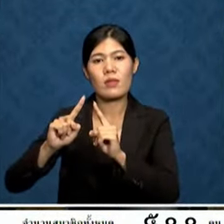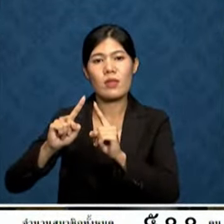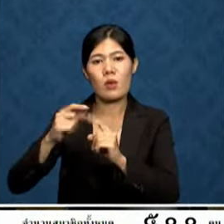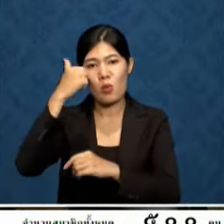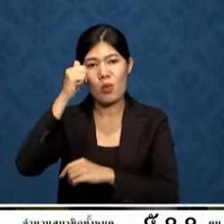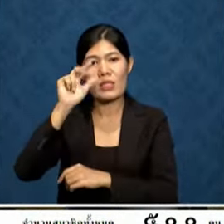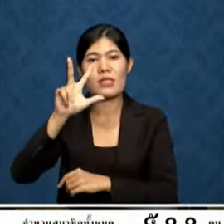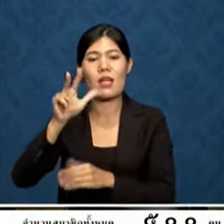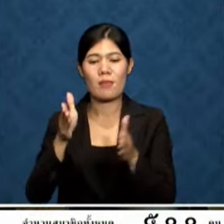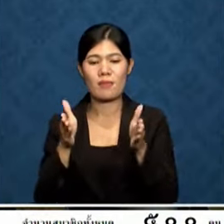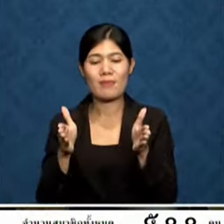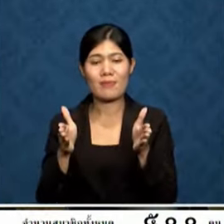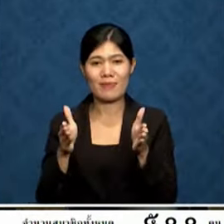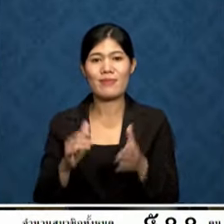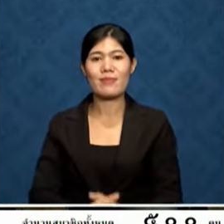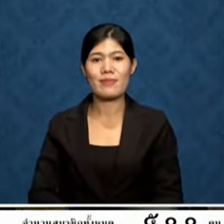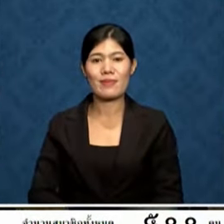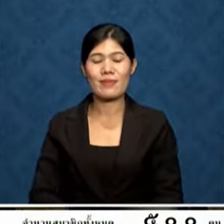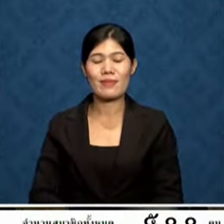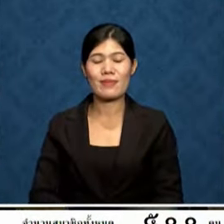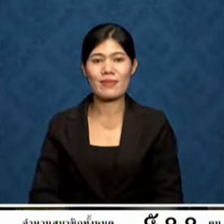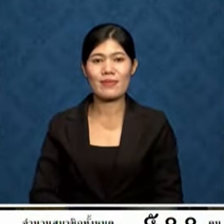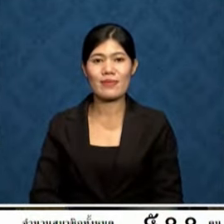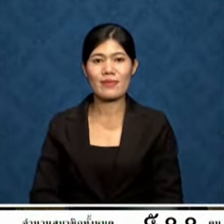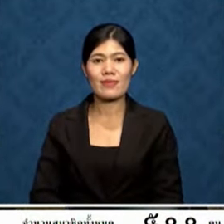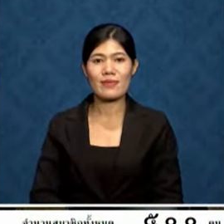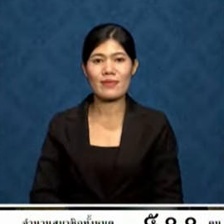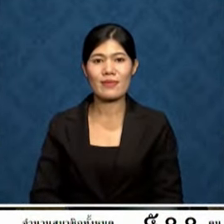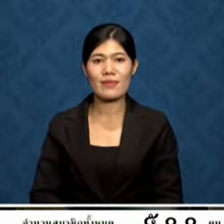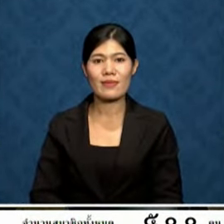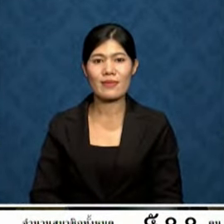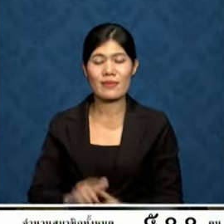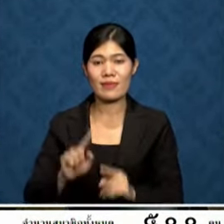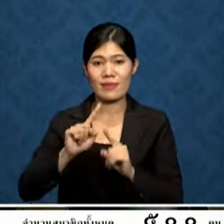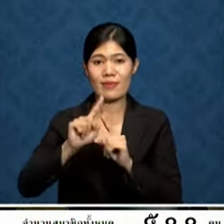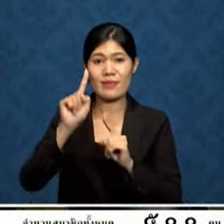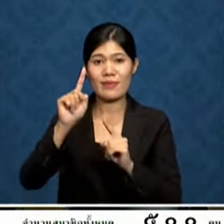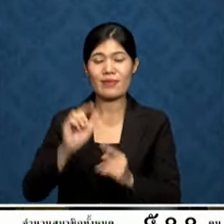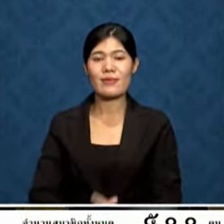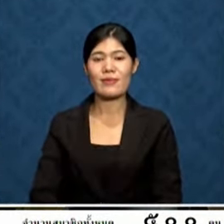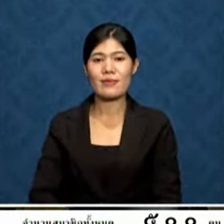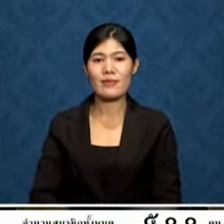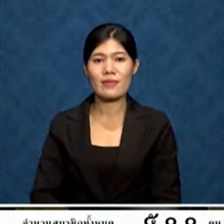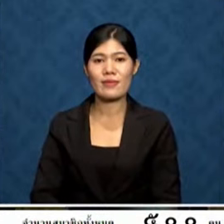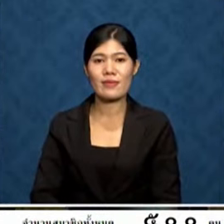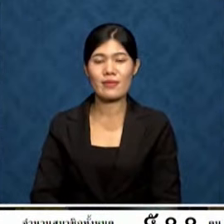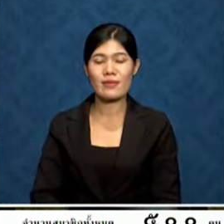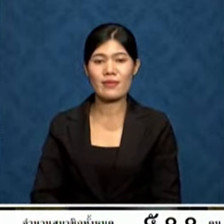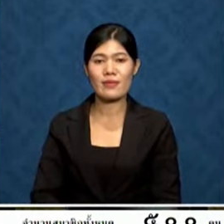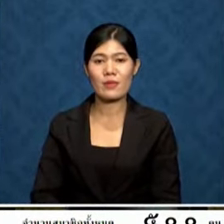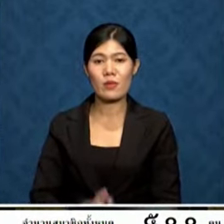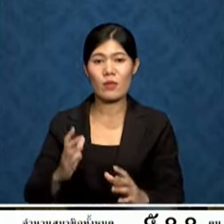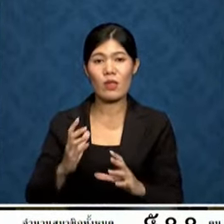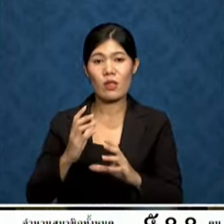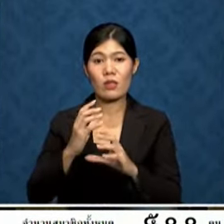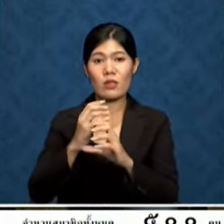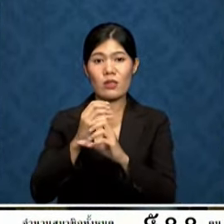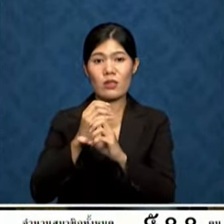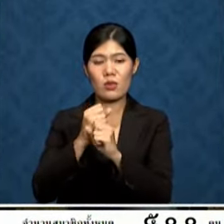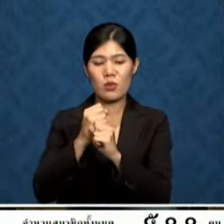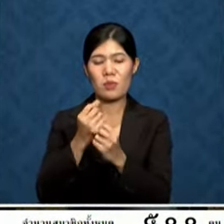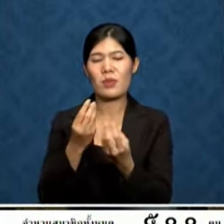จากนี้นะครับประเด็นแรกก็คงต้องสรุปในภาพรวมก่อนในแง่